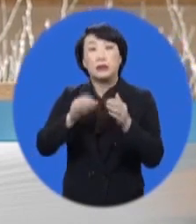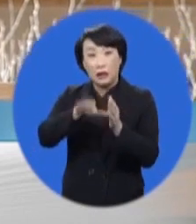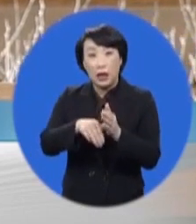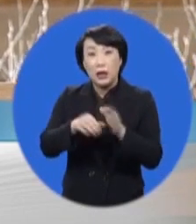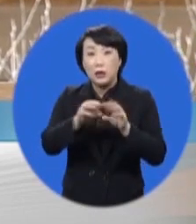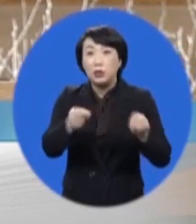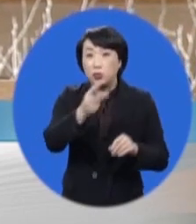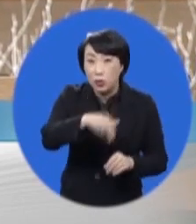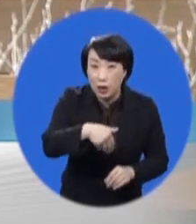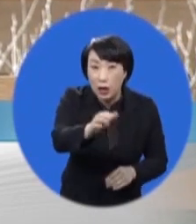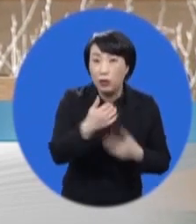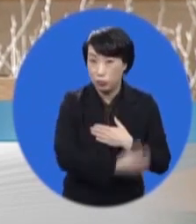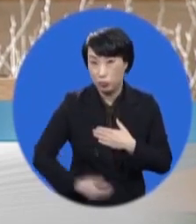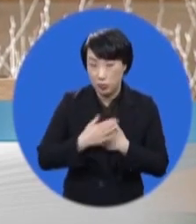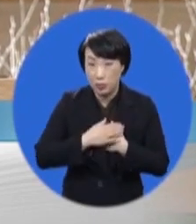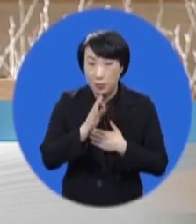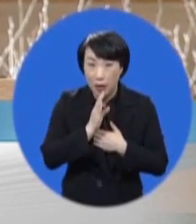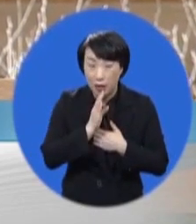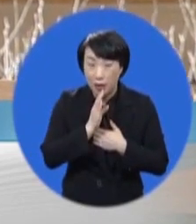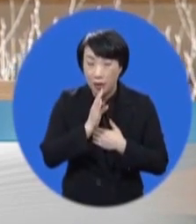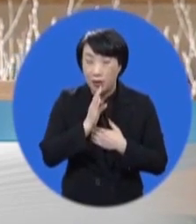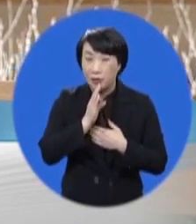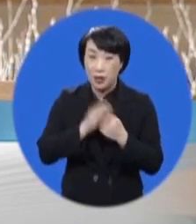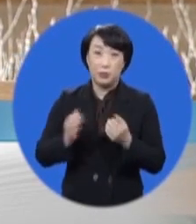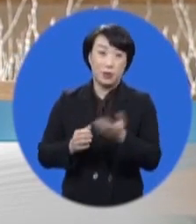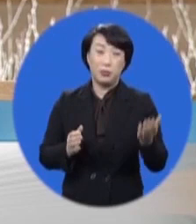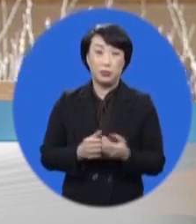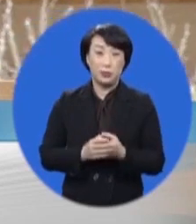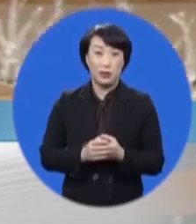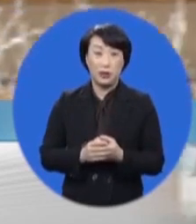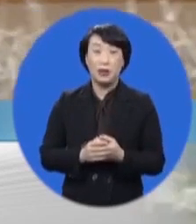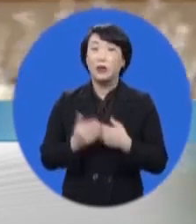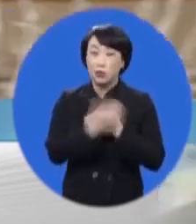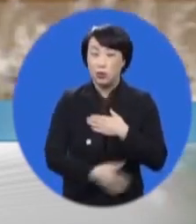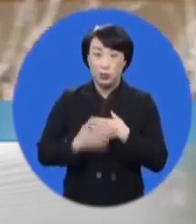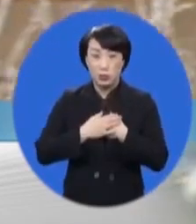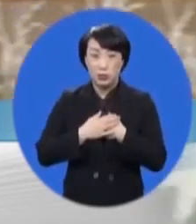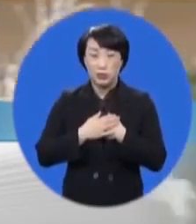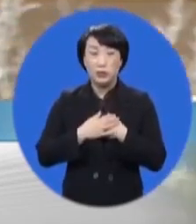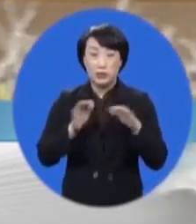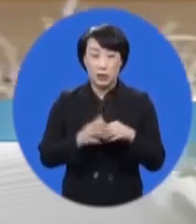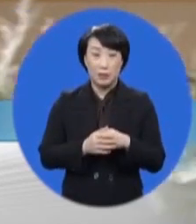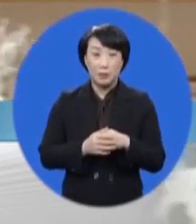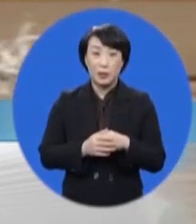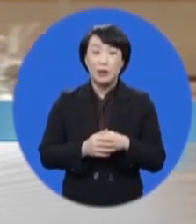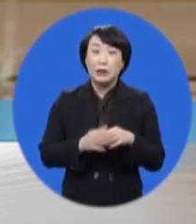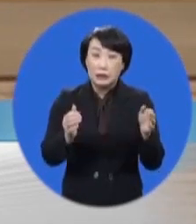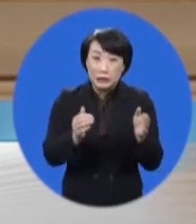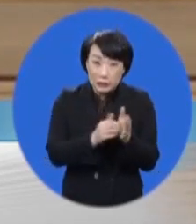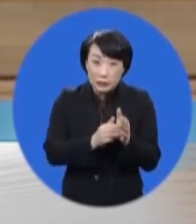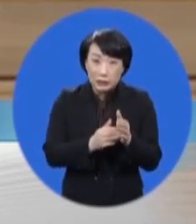흙으로 돌아가서 태양이 바짝 말려버리고 바람이 날려서